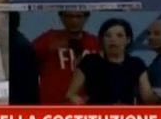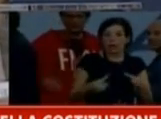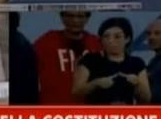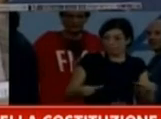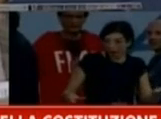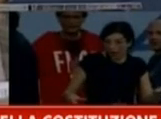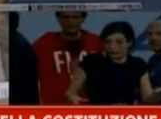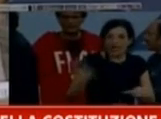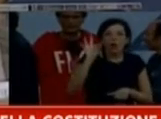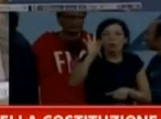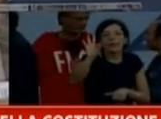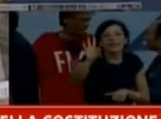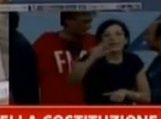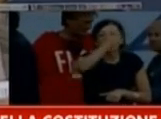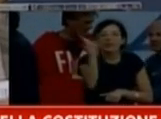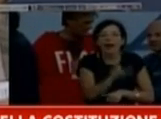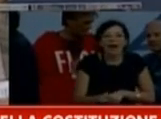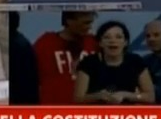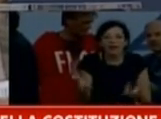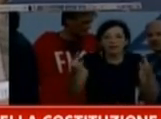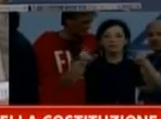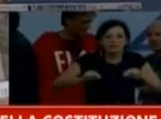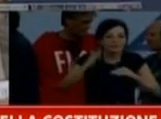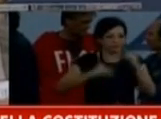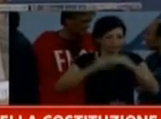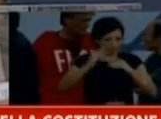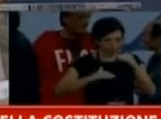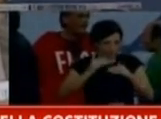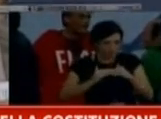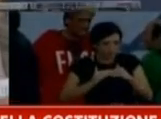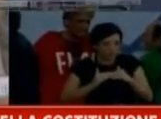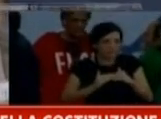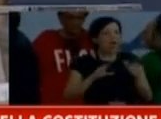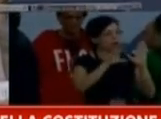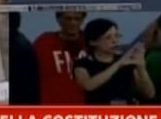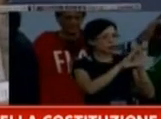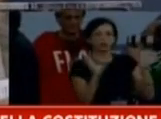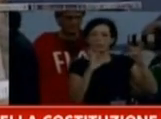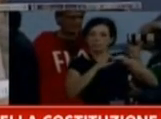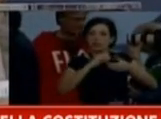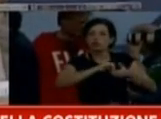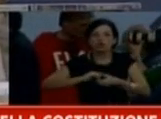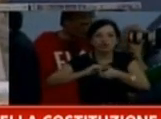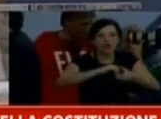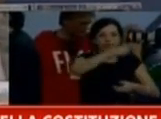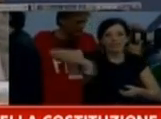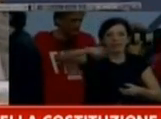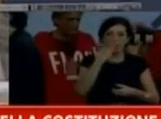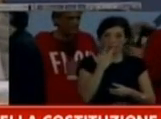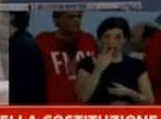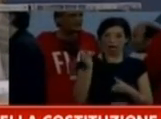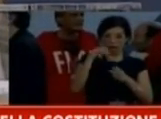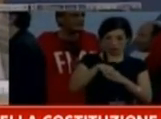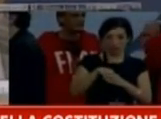piedi il nostro paese in una società in cui ci piaccia vivere. Noi, i nostri figli,